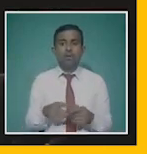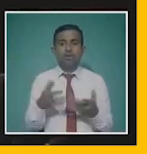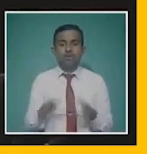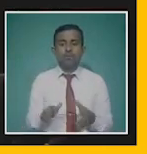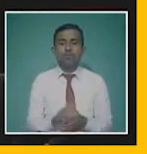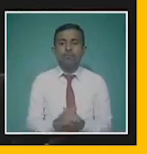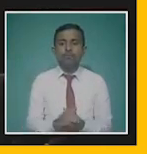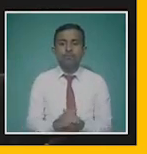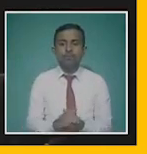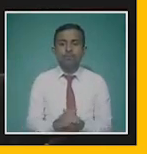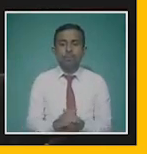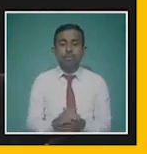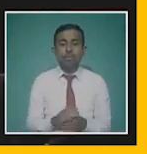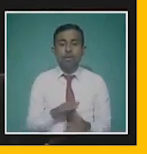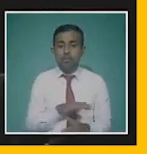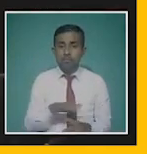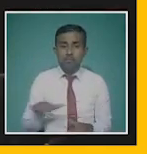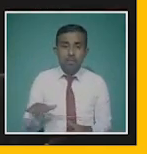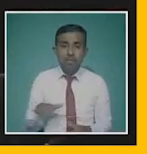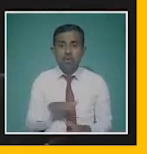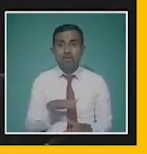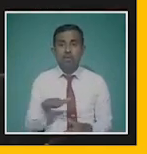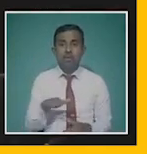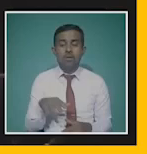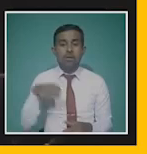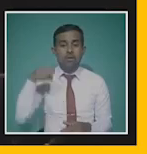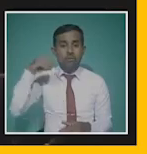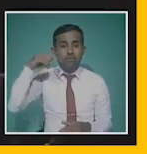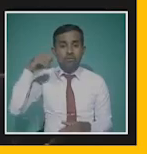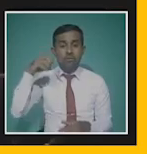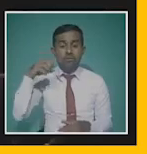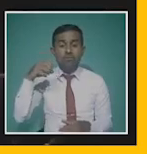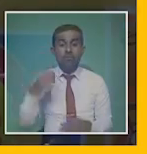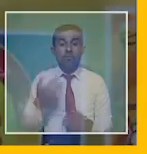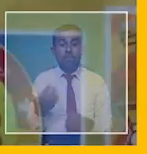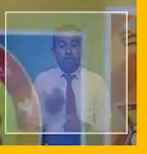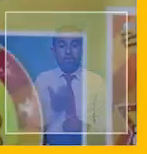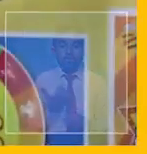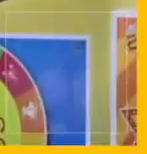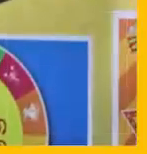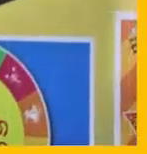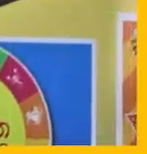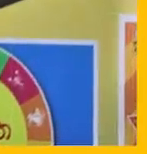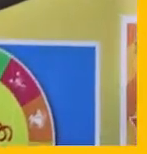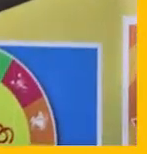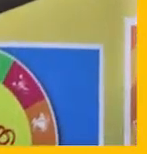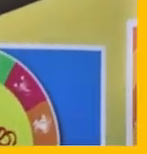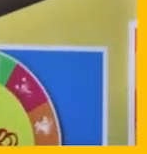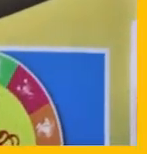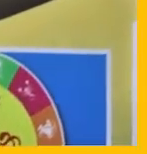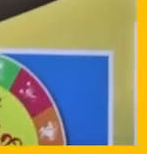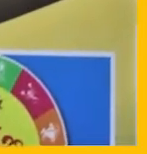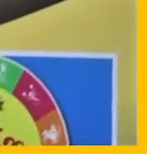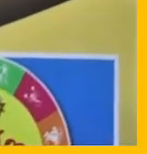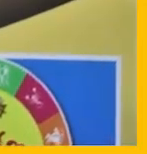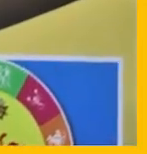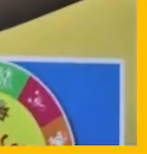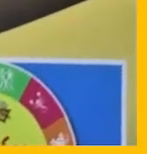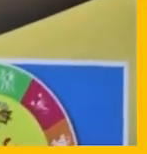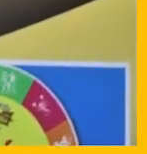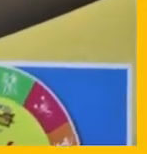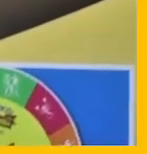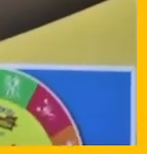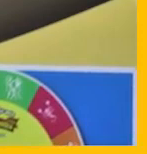කියලා දයාසිරි කිව්වා. මෙන්න මේ හෙළිදරව්ව කරලා ඉවර වුණා විතරයි 19 වෙනිදා බස්නාහිර පළාත වෙනුවෙන්